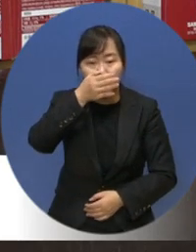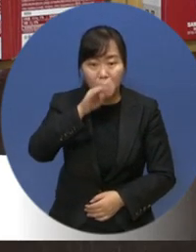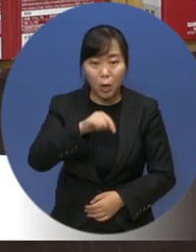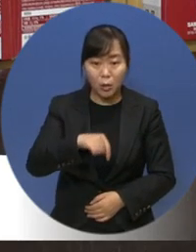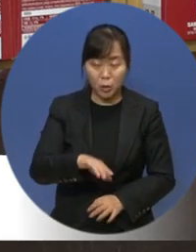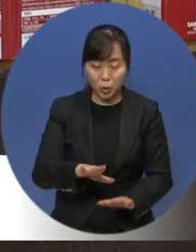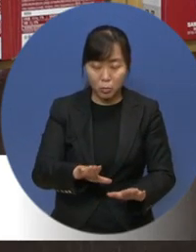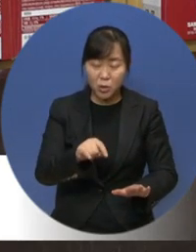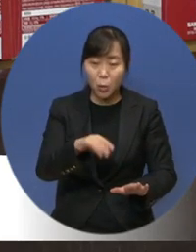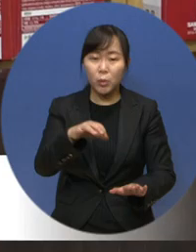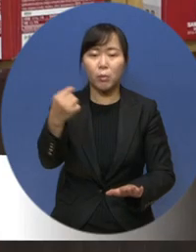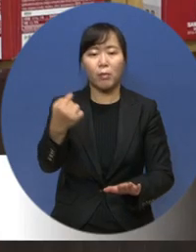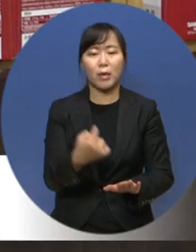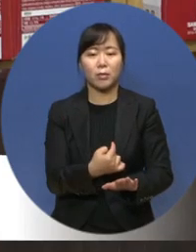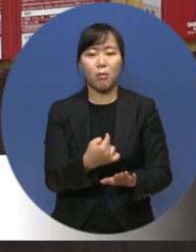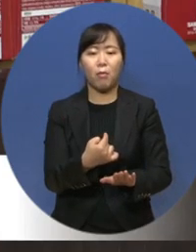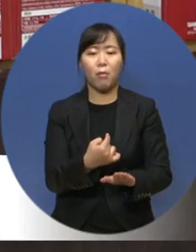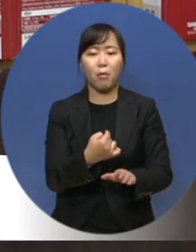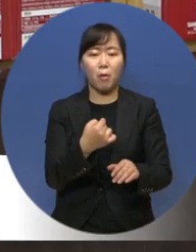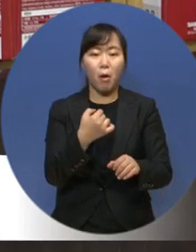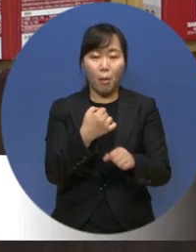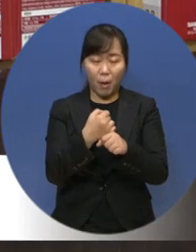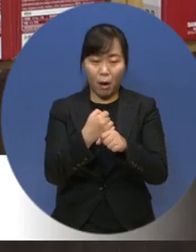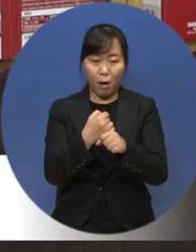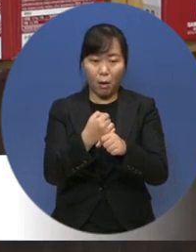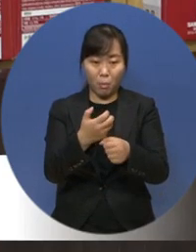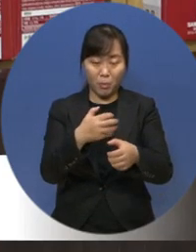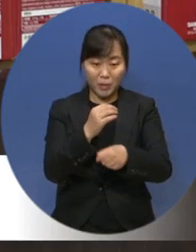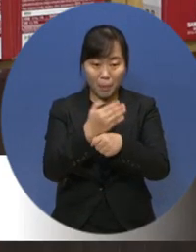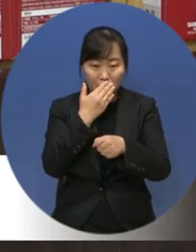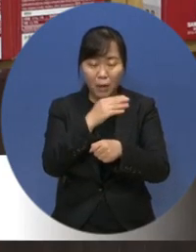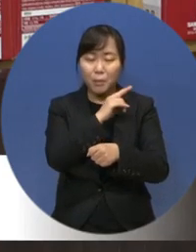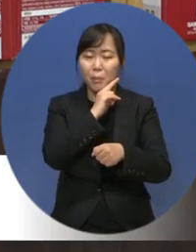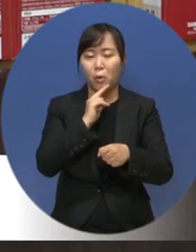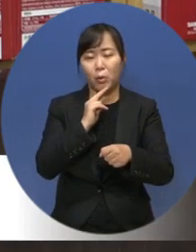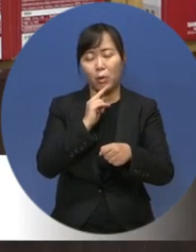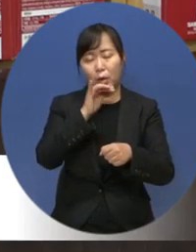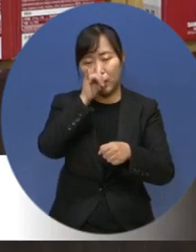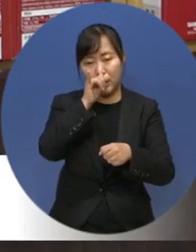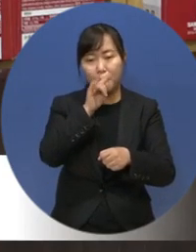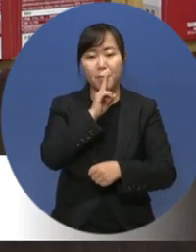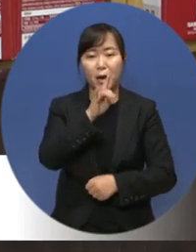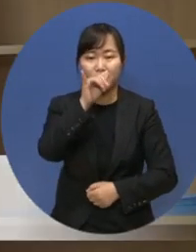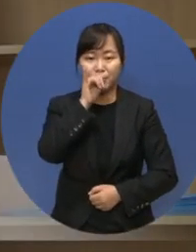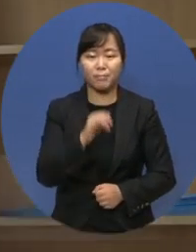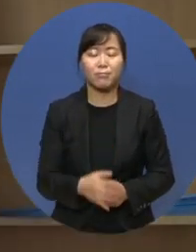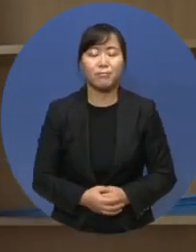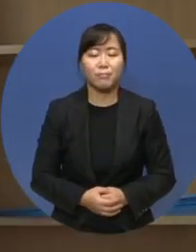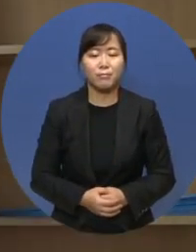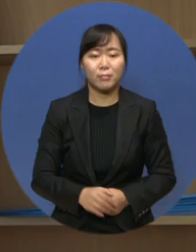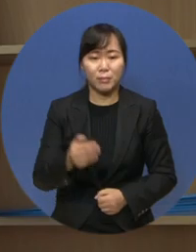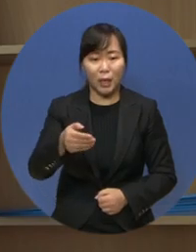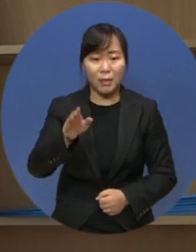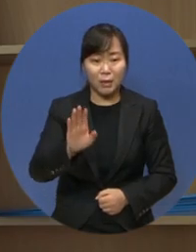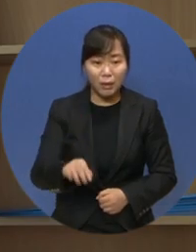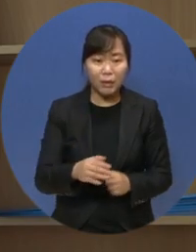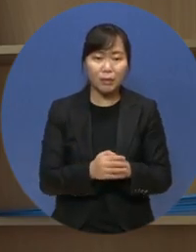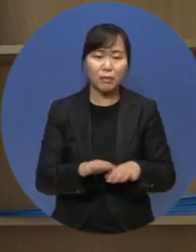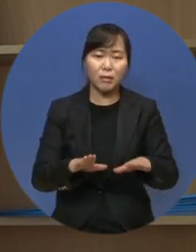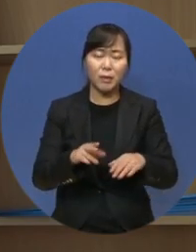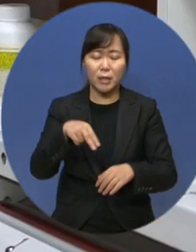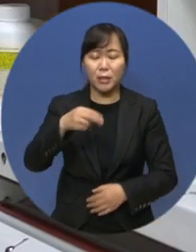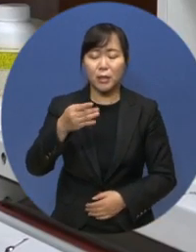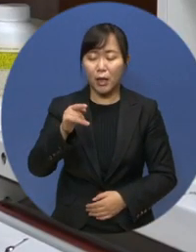옷에서 어 처방 철회가 되고 그래서 많은 편의를 뭐 있다는 얘길 듣고 있습니다 하지만 여전히